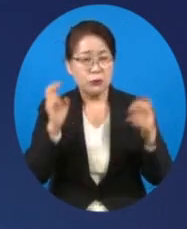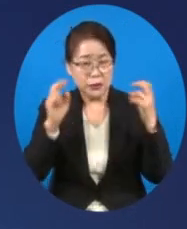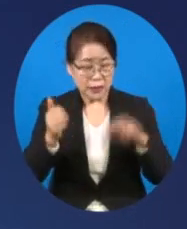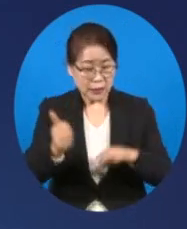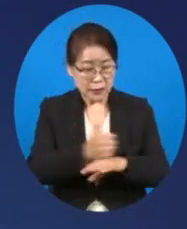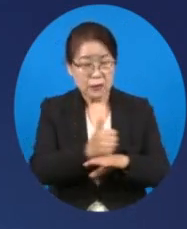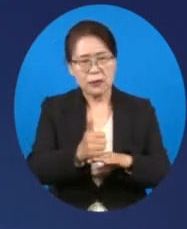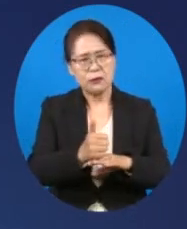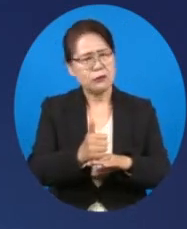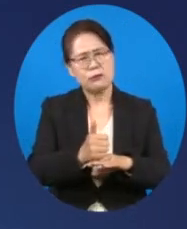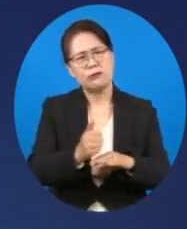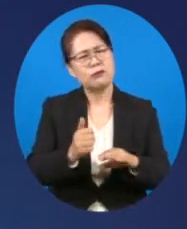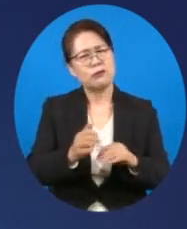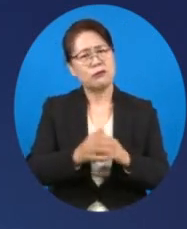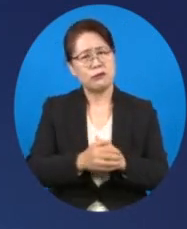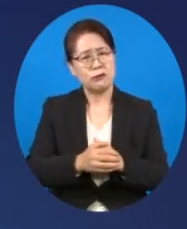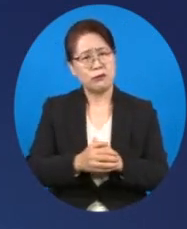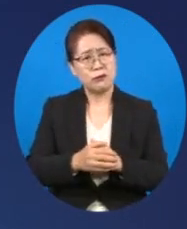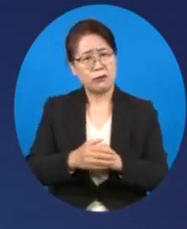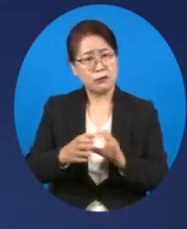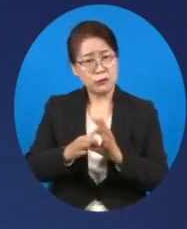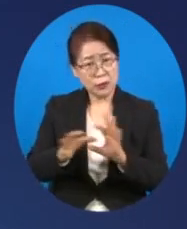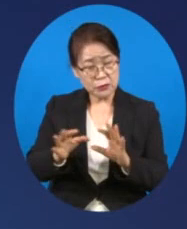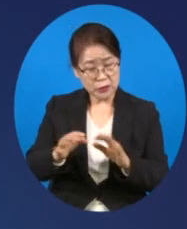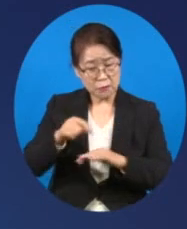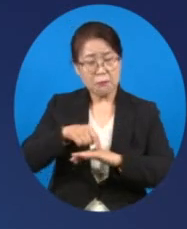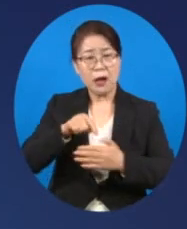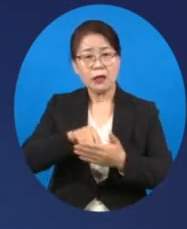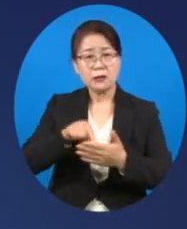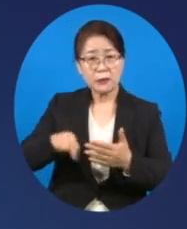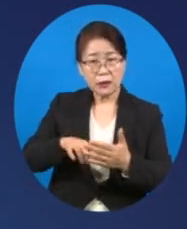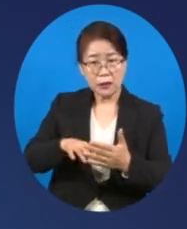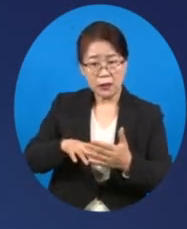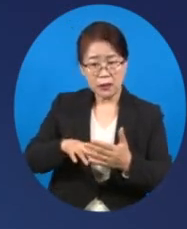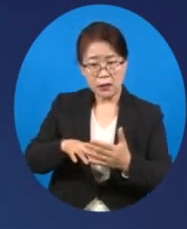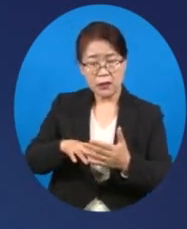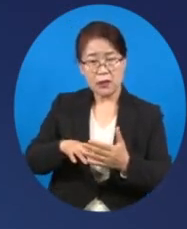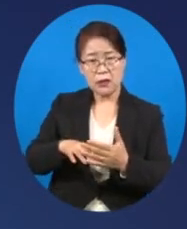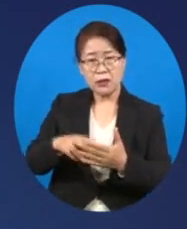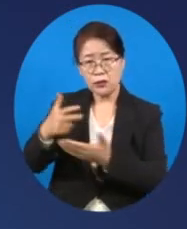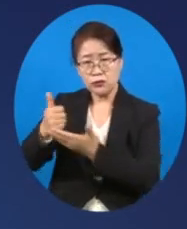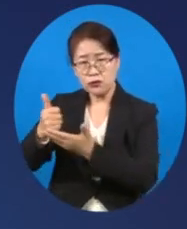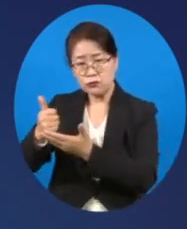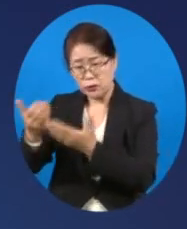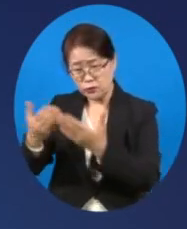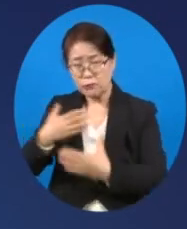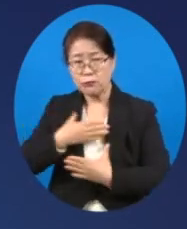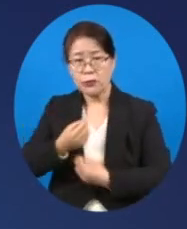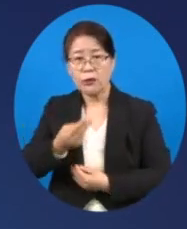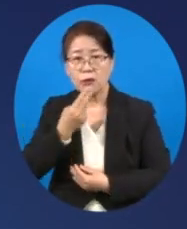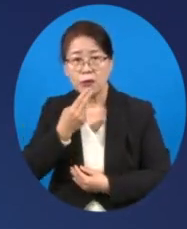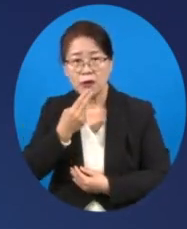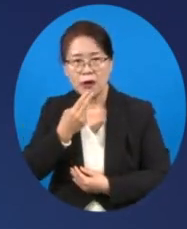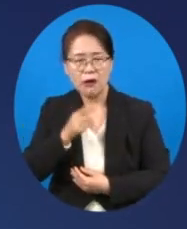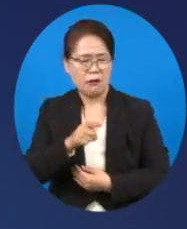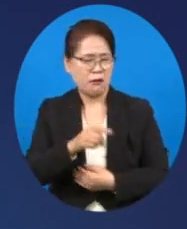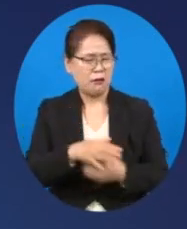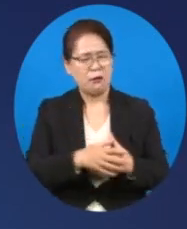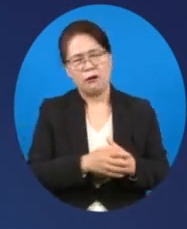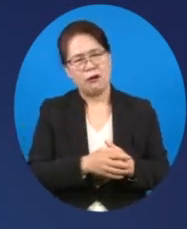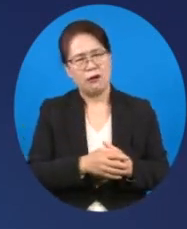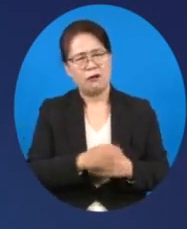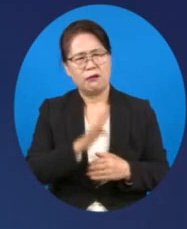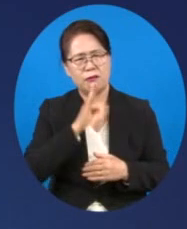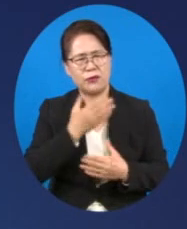할지라도 말이죠 여러분의 마음속에이 평안이 없다고 한다면 그것은 진정한 축복이